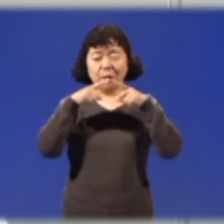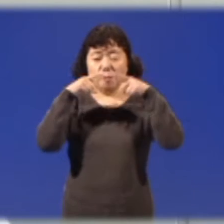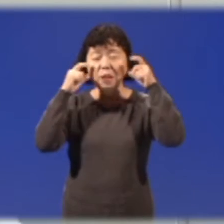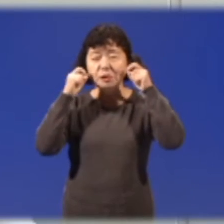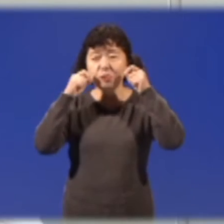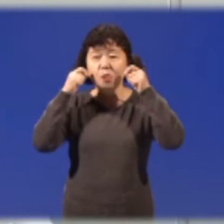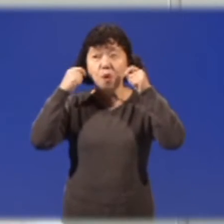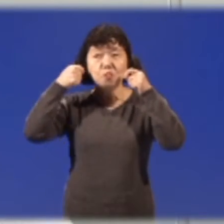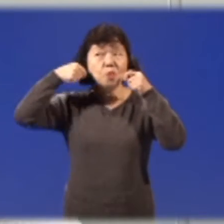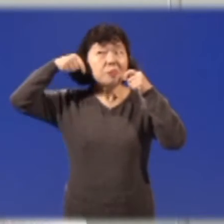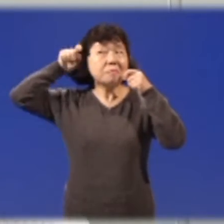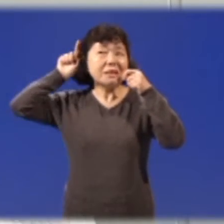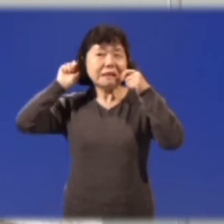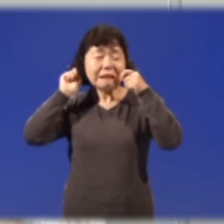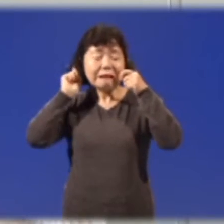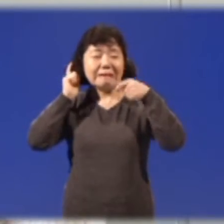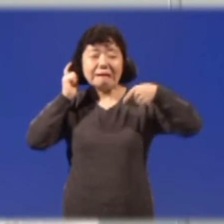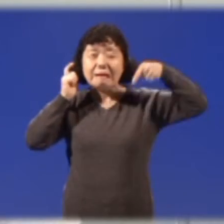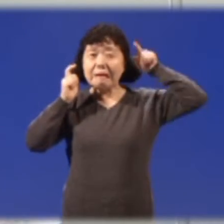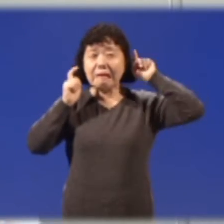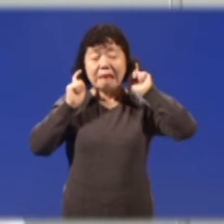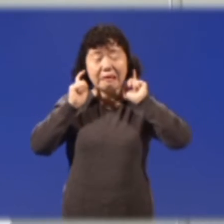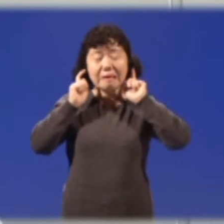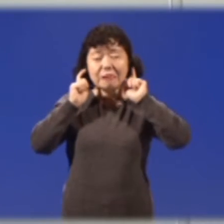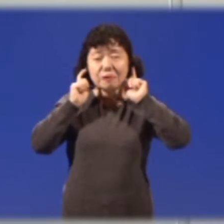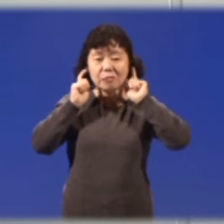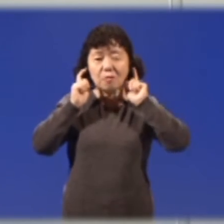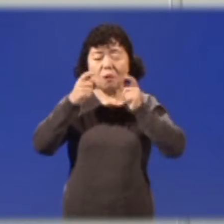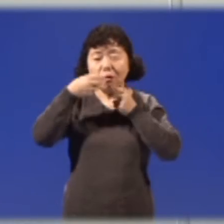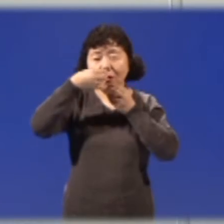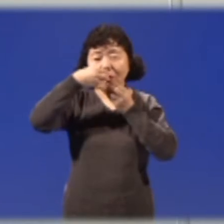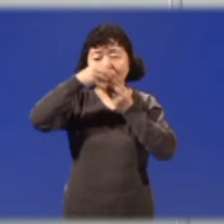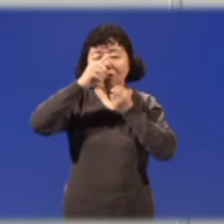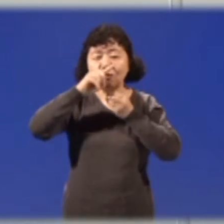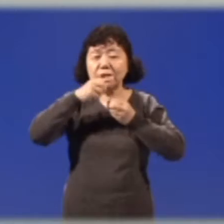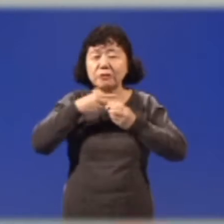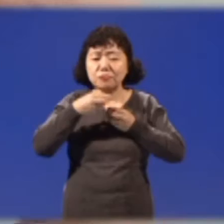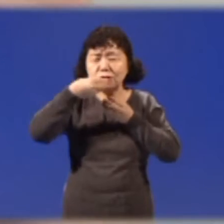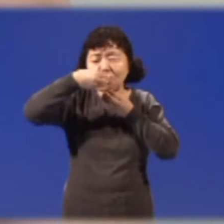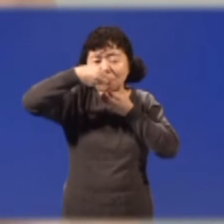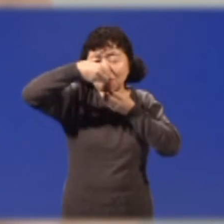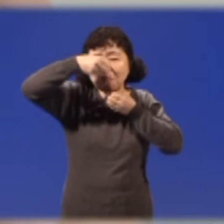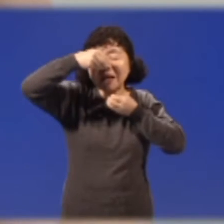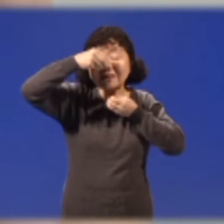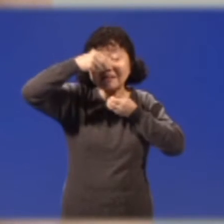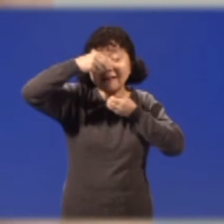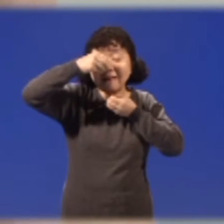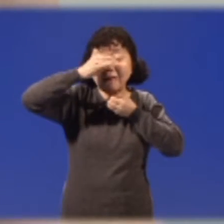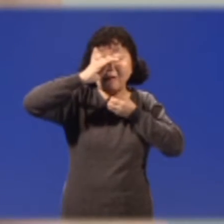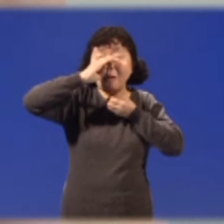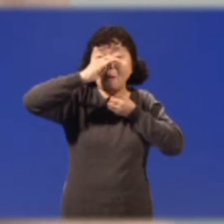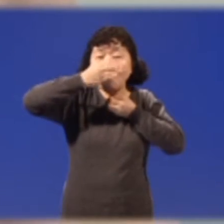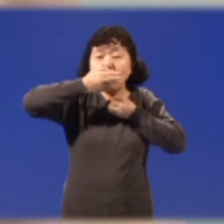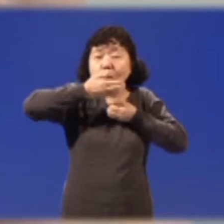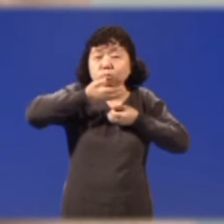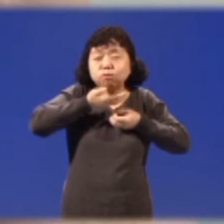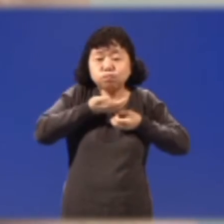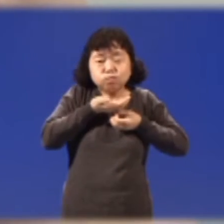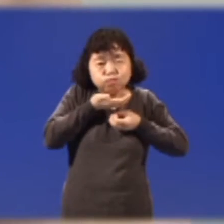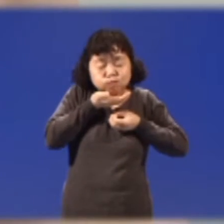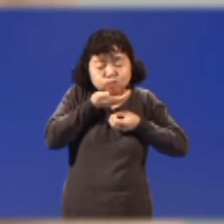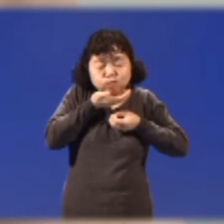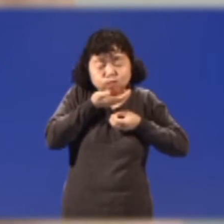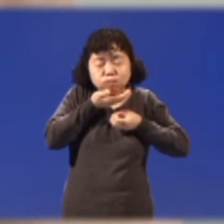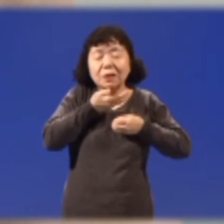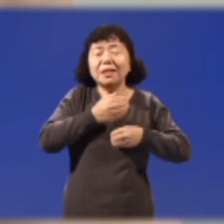マスクのゴムを耳にかけた後、プリーツを伸ばして鼻から顎までしっかり